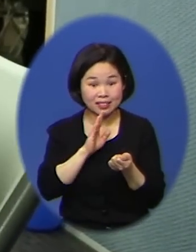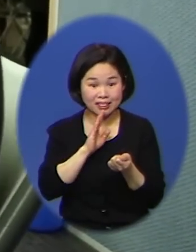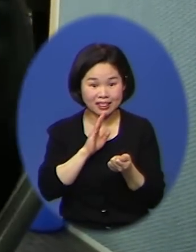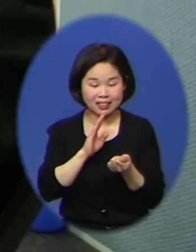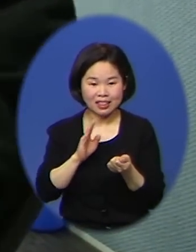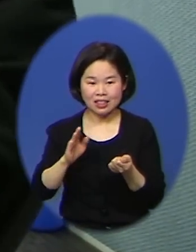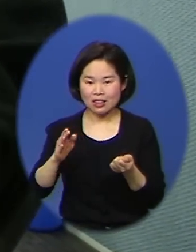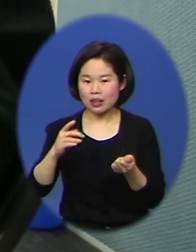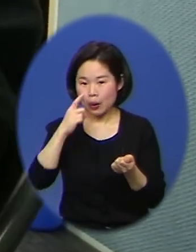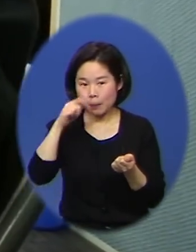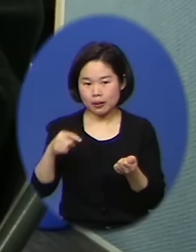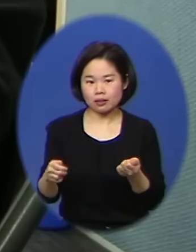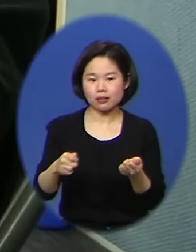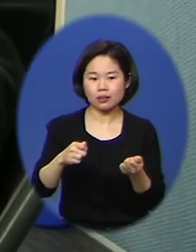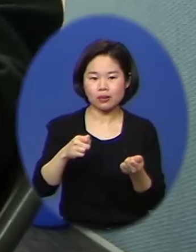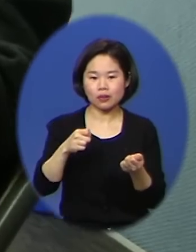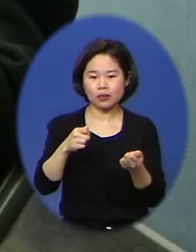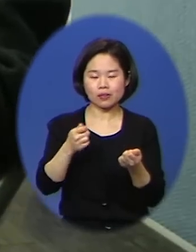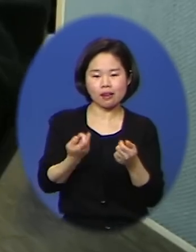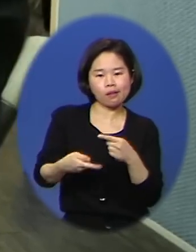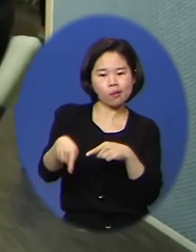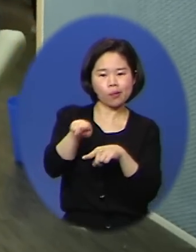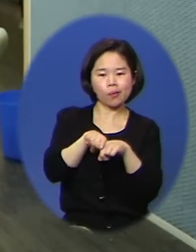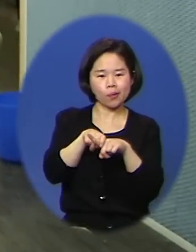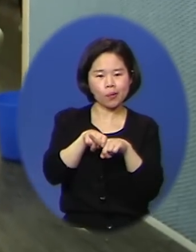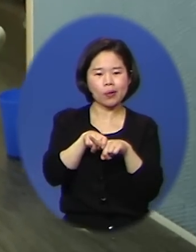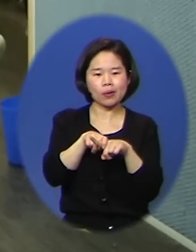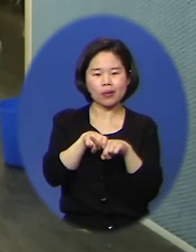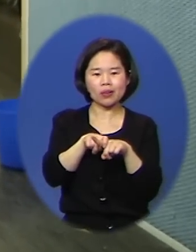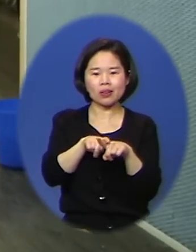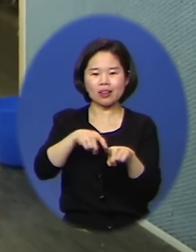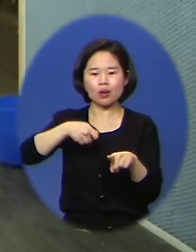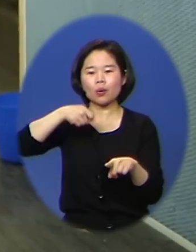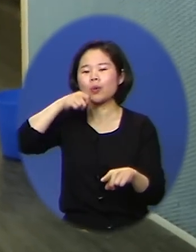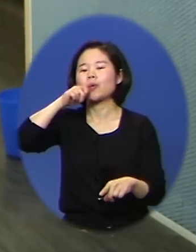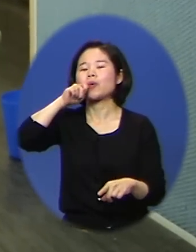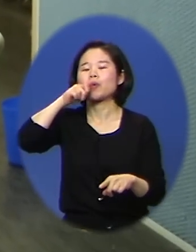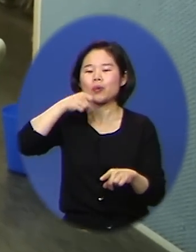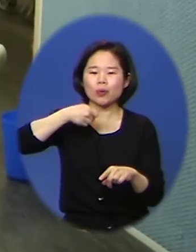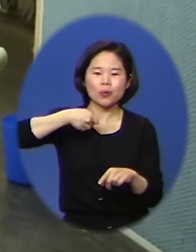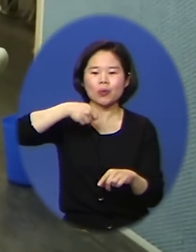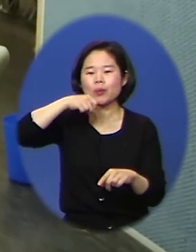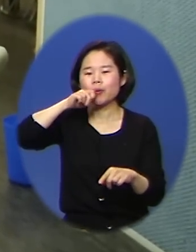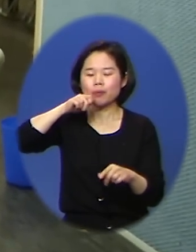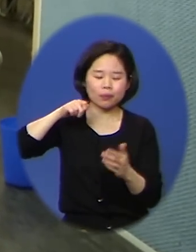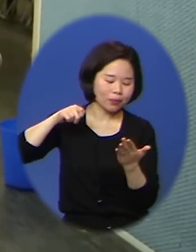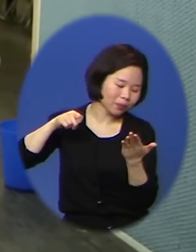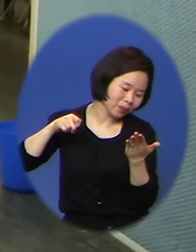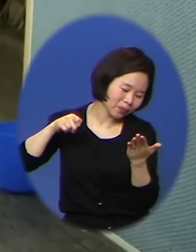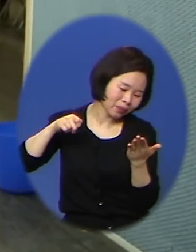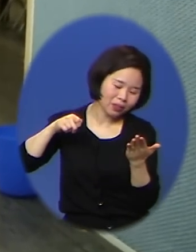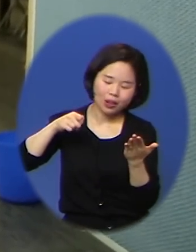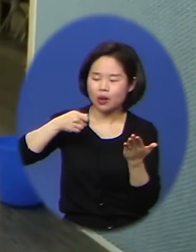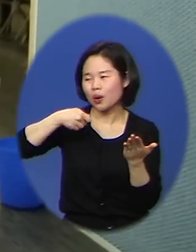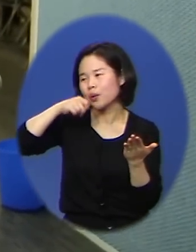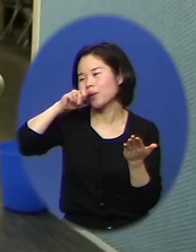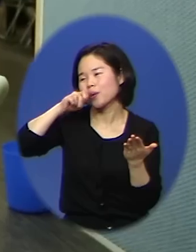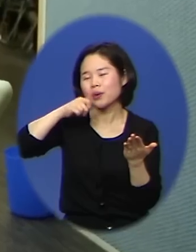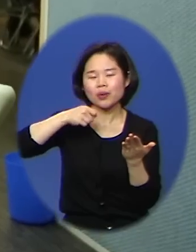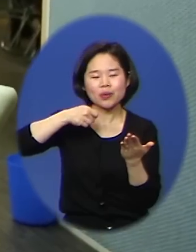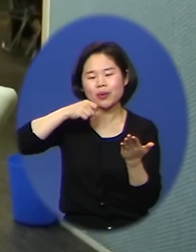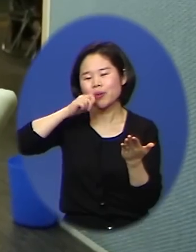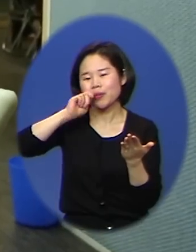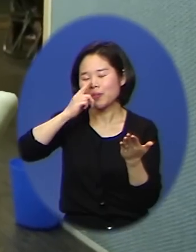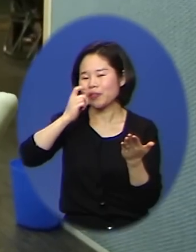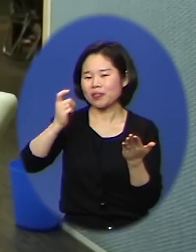컵다 들고다가 다리를 이렇게 놔두고 이름 먹고 나면 또 풀고 교반의 급제야 그거 하죠. 그러니까